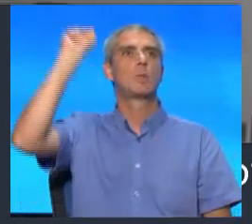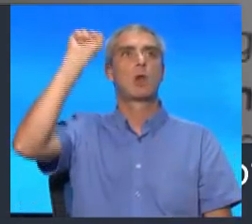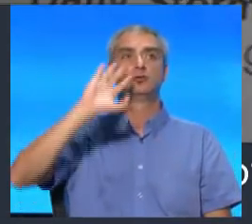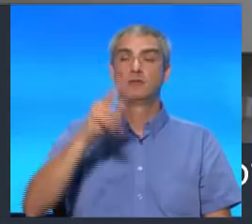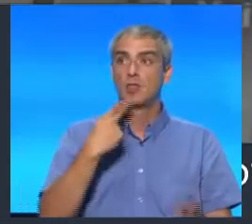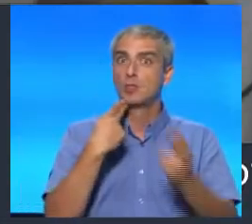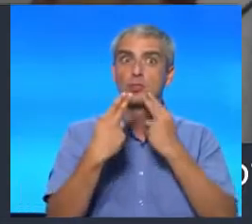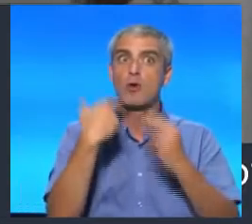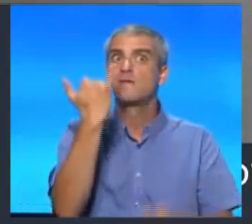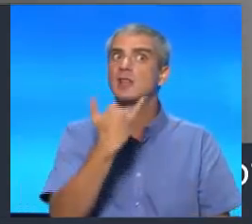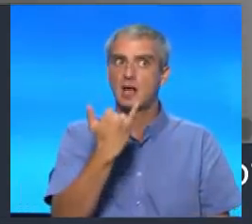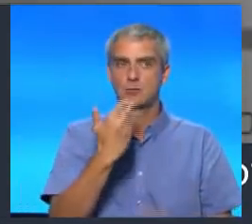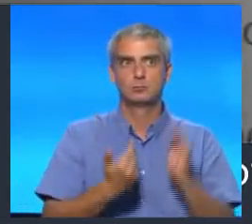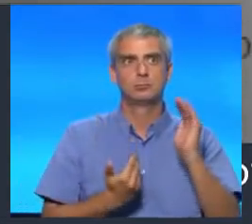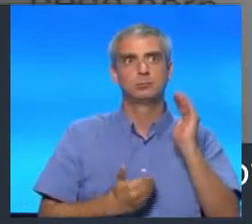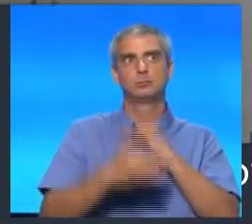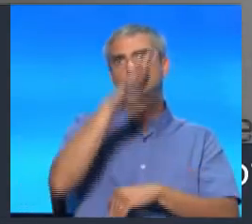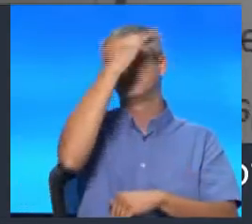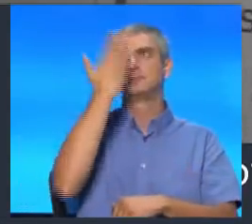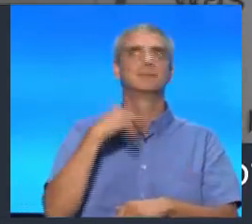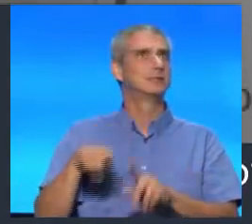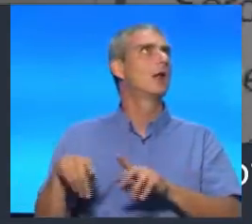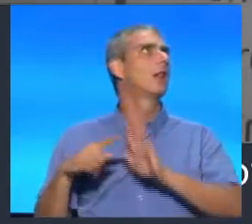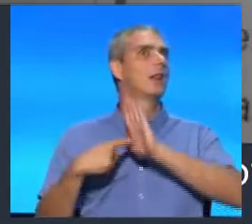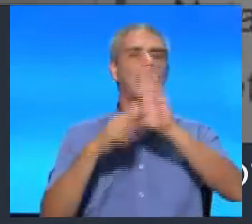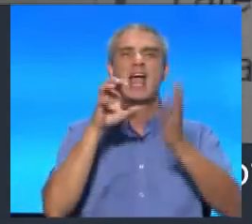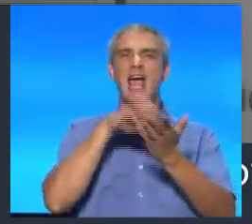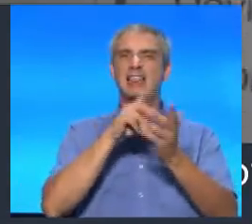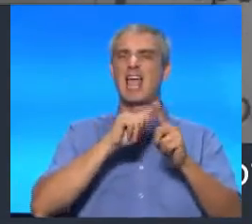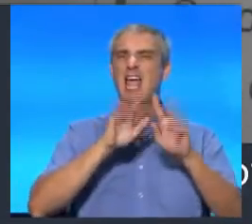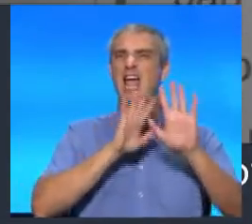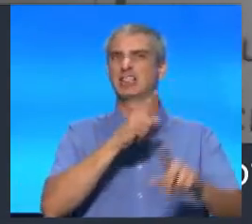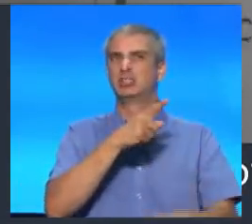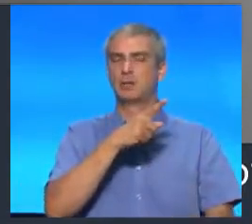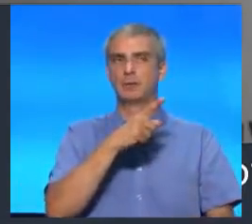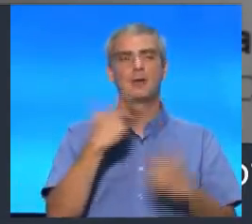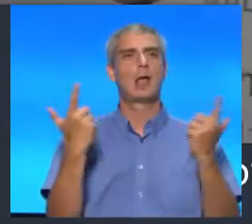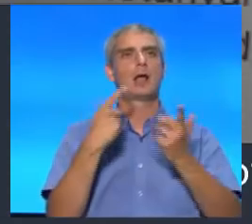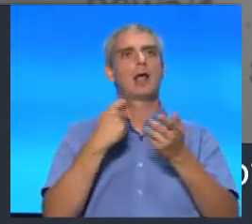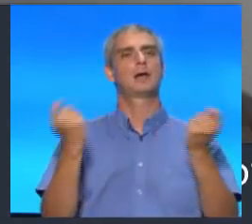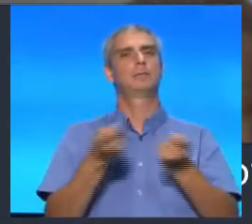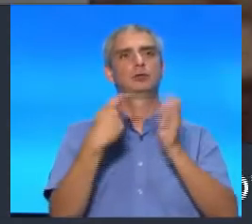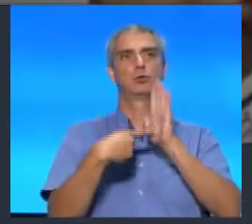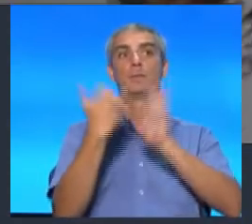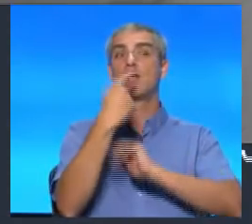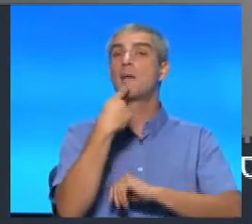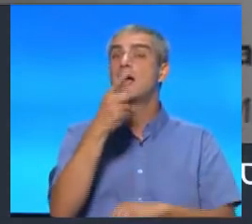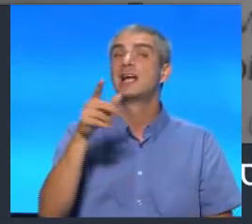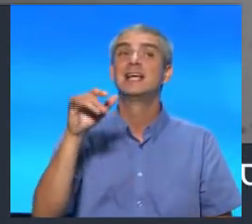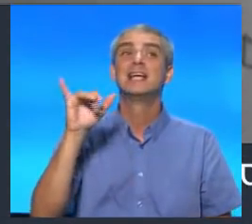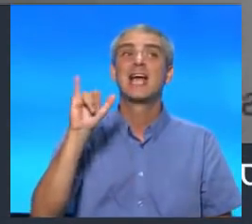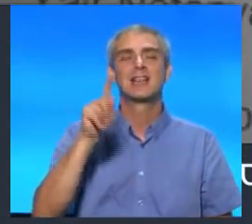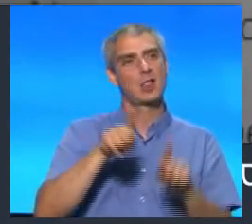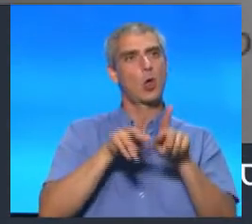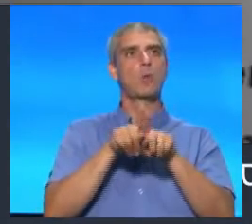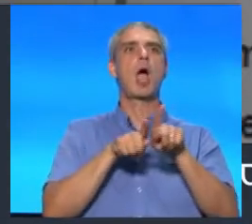התגובות לקריקטורה חרגו מעבר לגבולות ישראל. האתר האנטישמי הדיילי סטרומר חגג את פרסום הקריקטורה וכינה את יאיר נתניהו אך לא